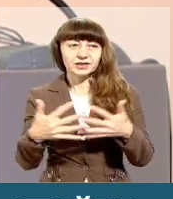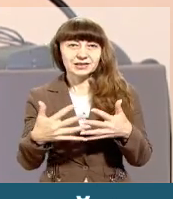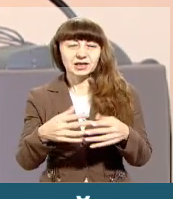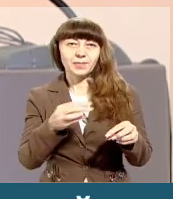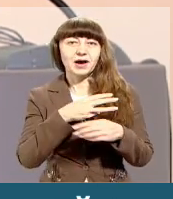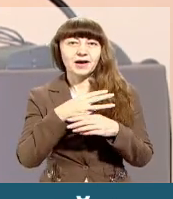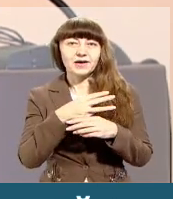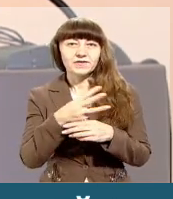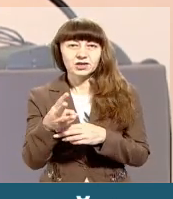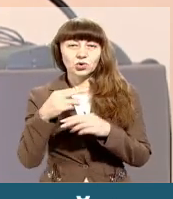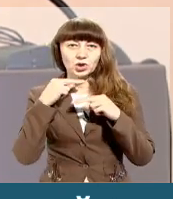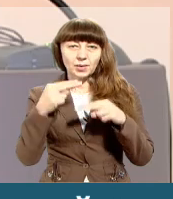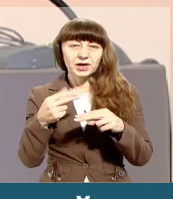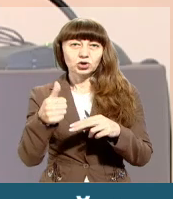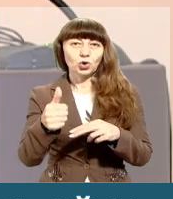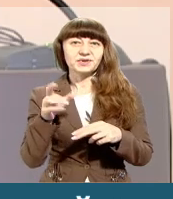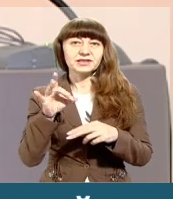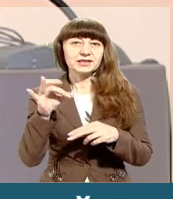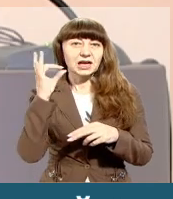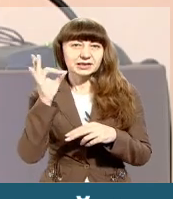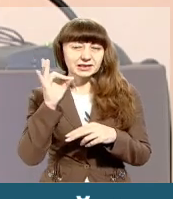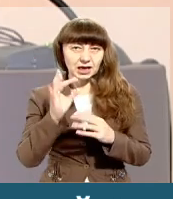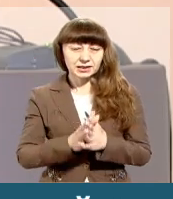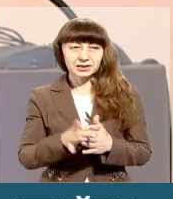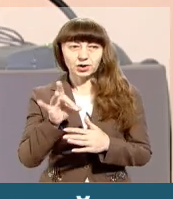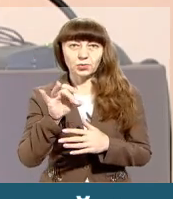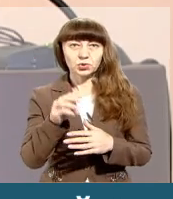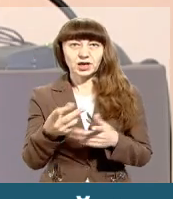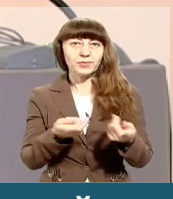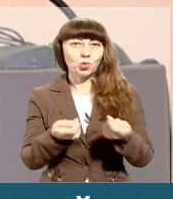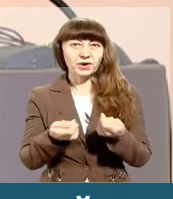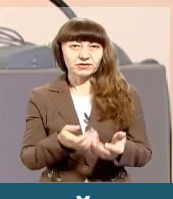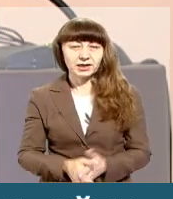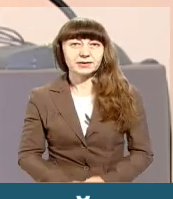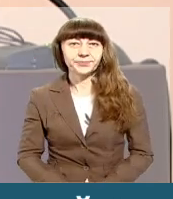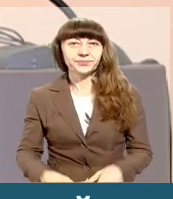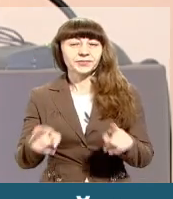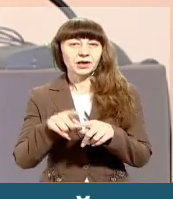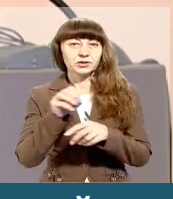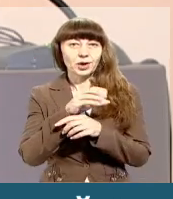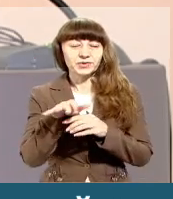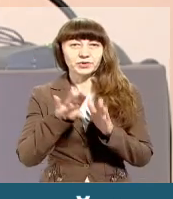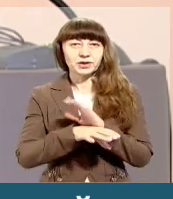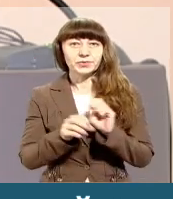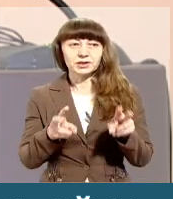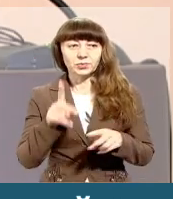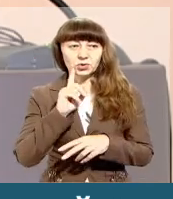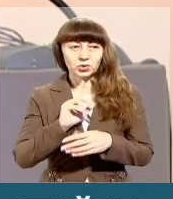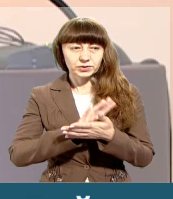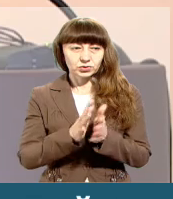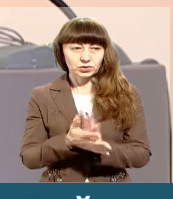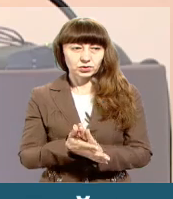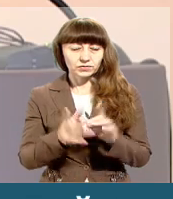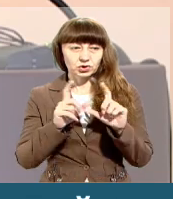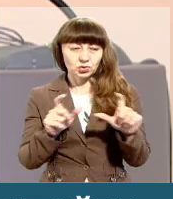пульттерімен жасақталған. Мектеп оқушыларының қауіпсіз әрі жайлы жағдайын қамтамасыз ету үшін қала мектептеріне ақпараттық бағдарламалық